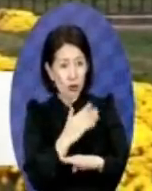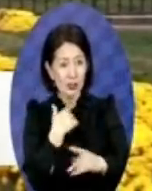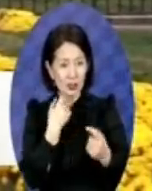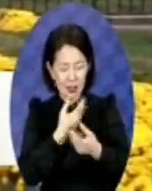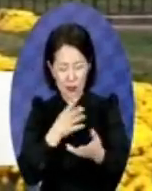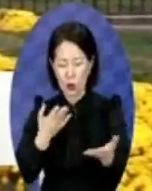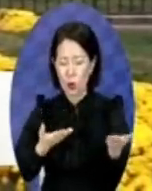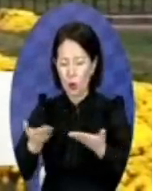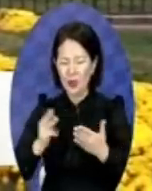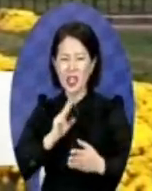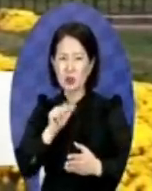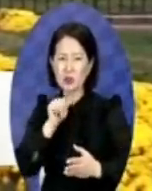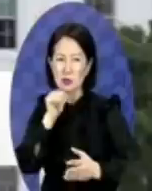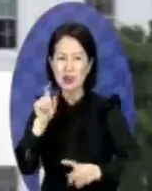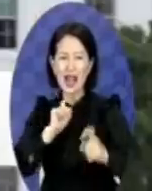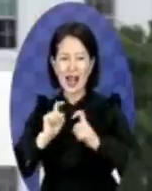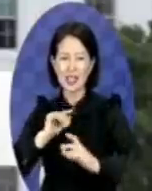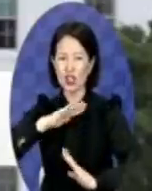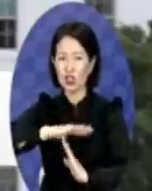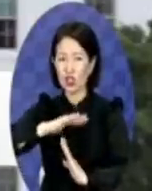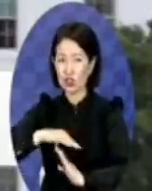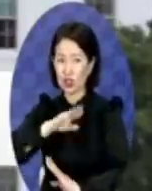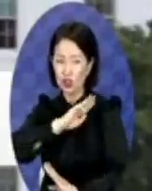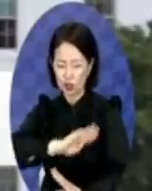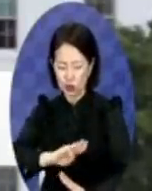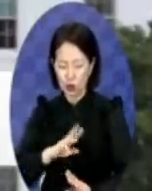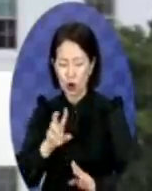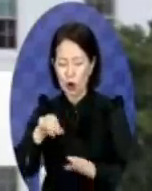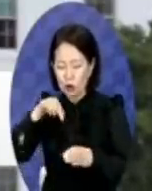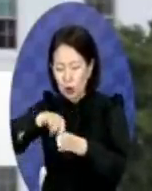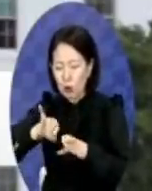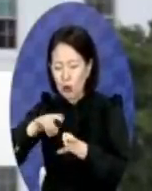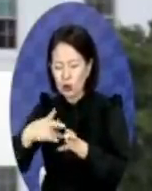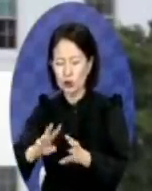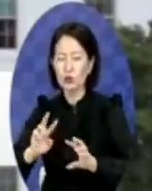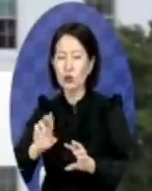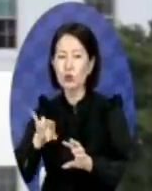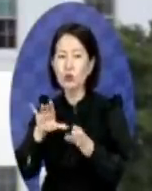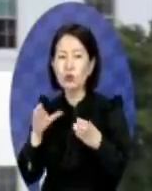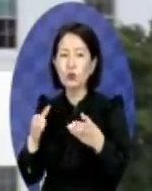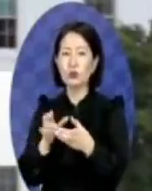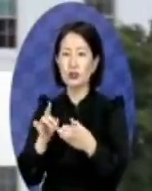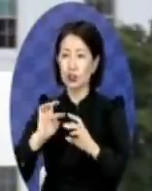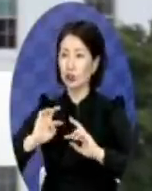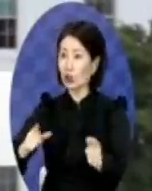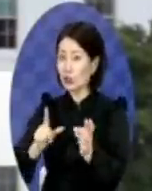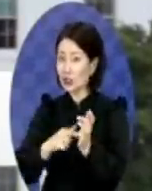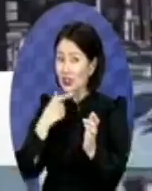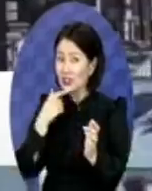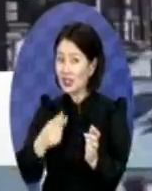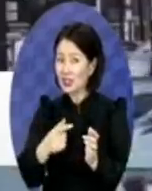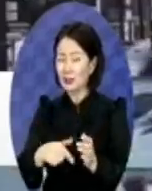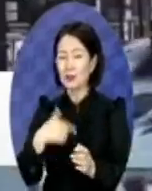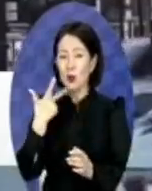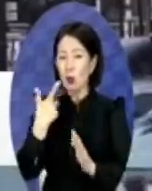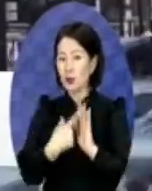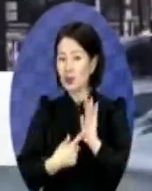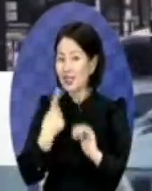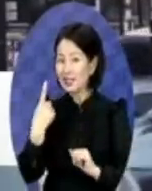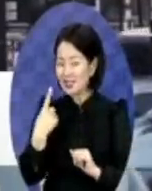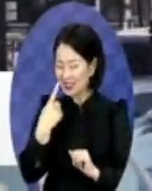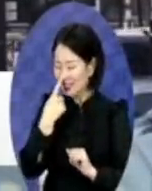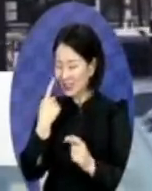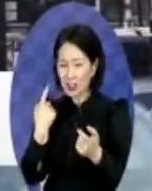бус харилцааг зогсоохын тулд бодит бүтцийн өөрчлөлтийг хийхийг Хятадын талд уриалсан. Трампийн хувьд 3-р сарын 1 гэхэд Хятадын